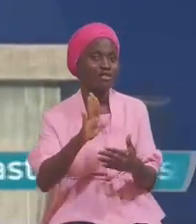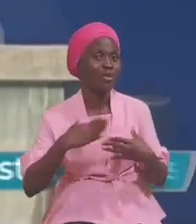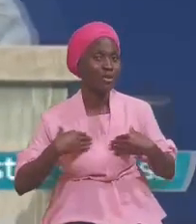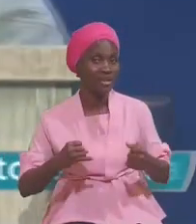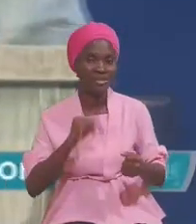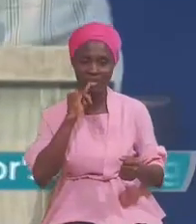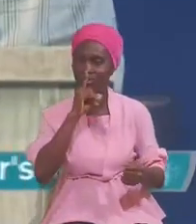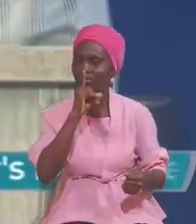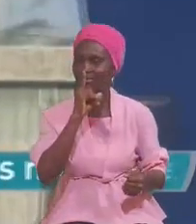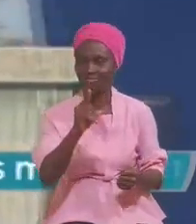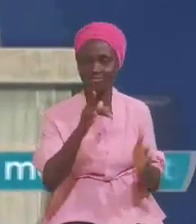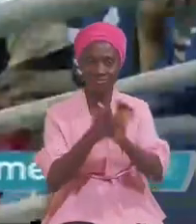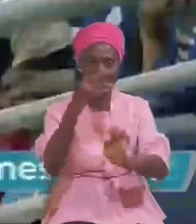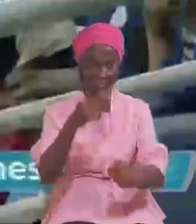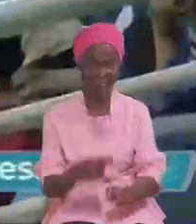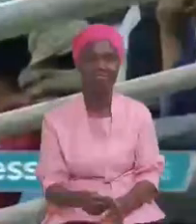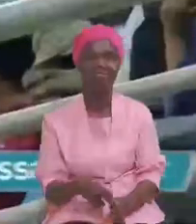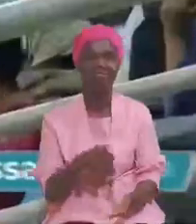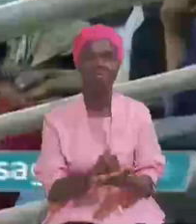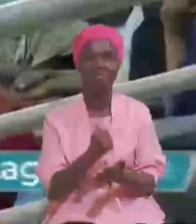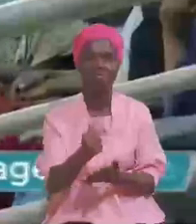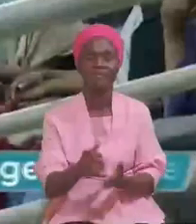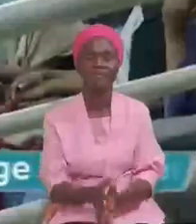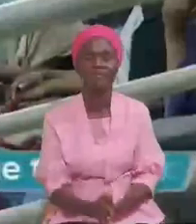que votre guérison est garantie ce soir.